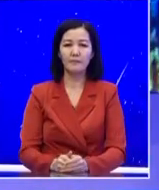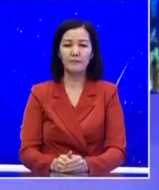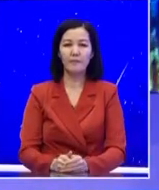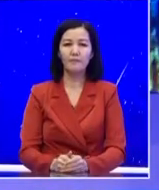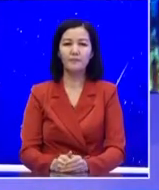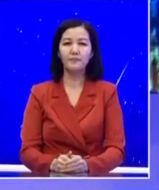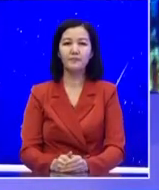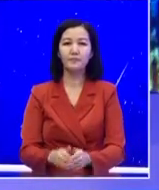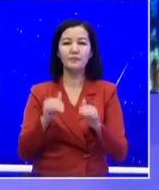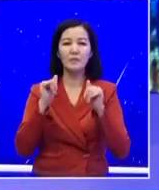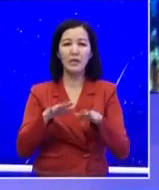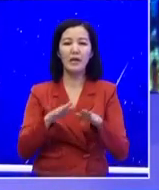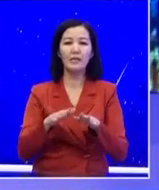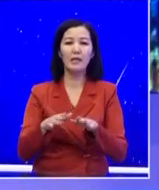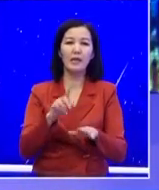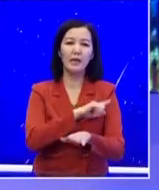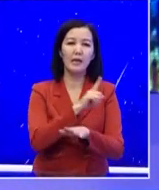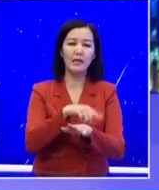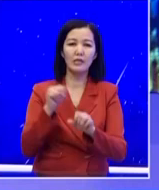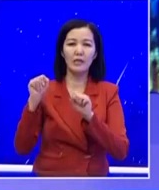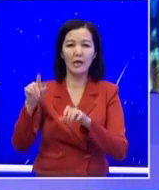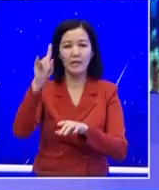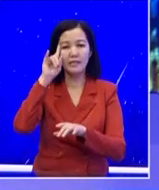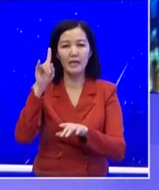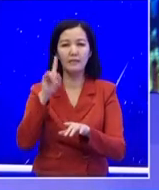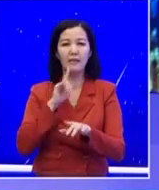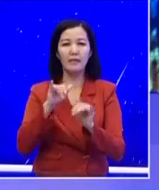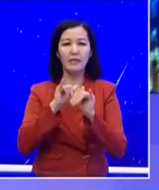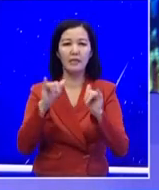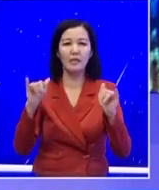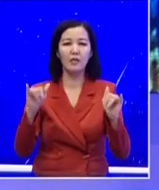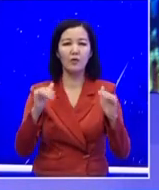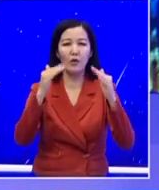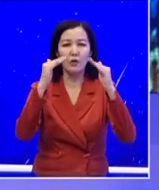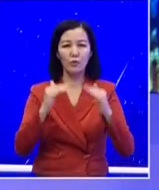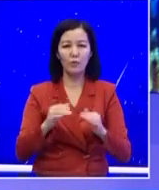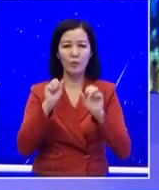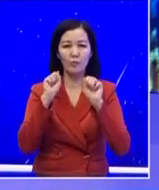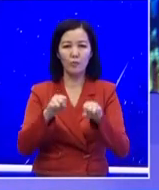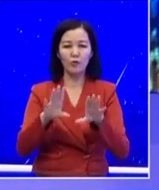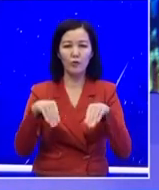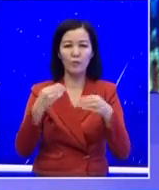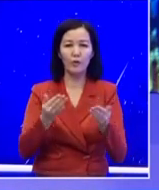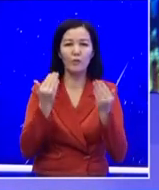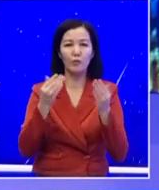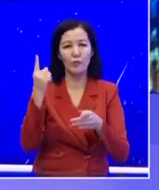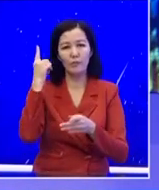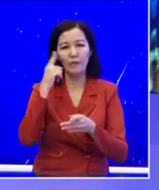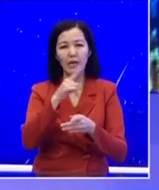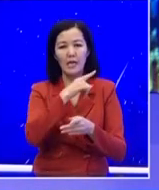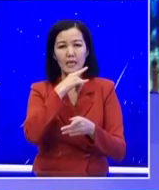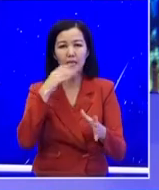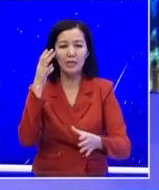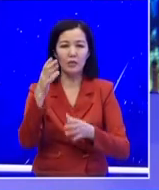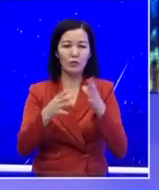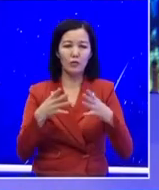Уақытында қабылданған карантиндік шаралар Қазақстанға коронавирустың таралуы қарқынын төмендетуге мүмкіндік берді. Мұндай пікірді Ресейдегі